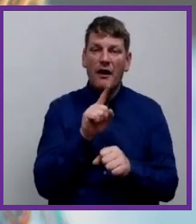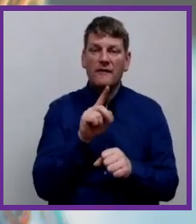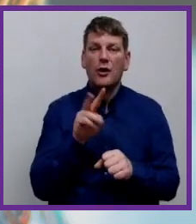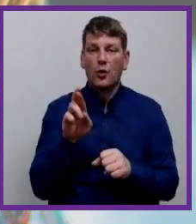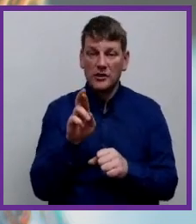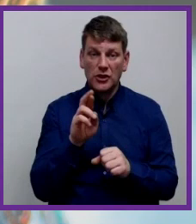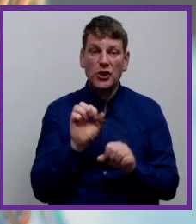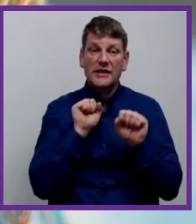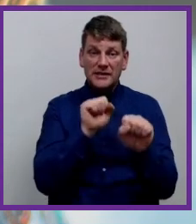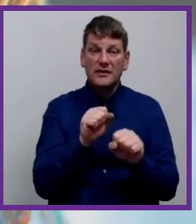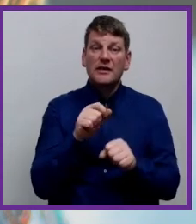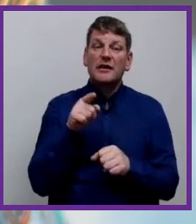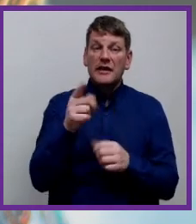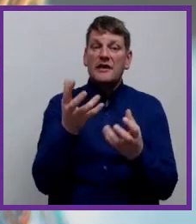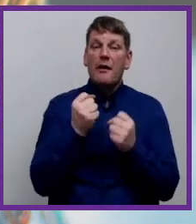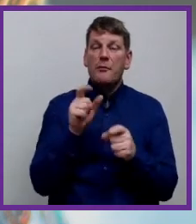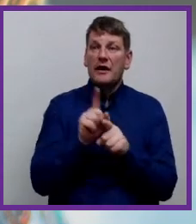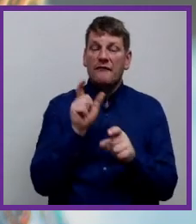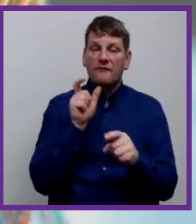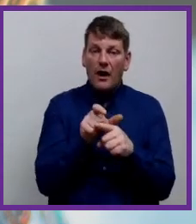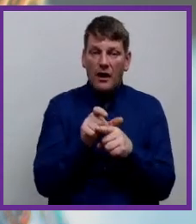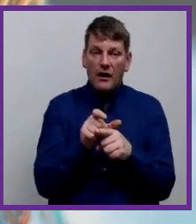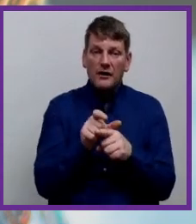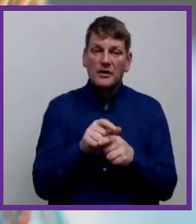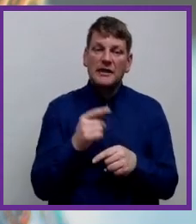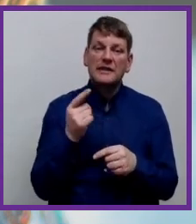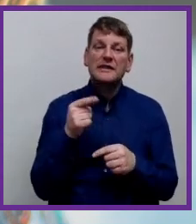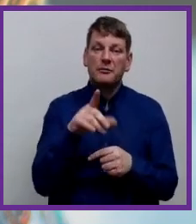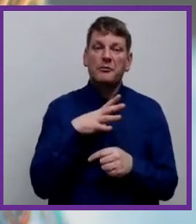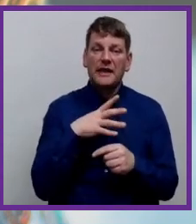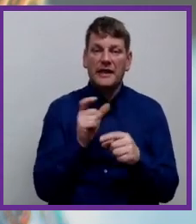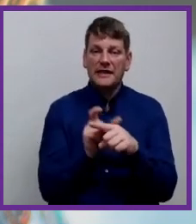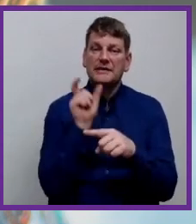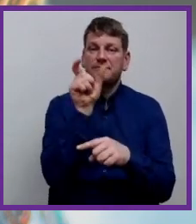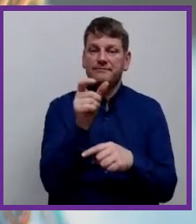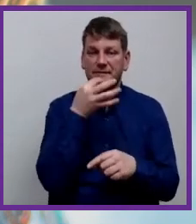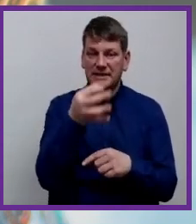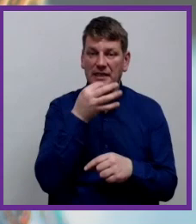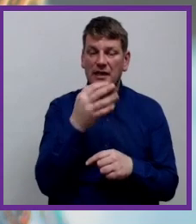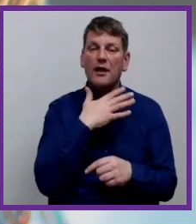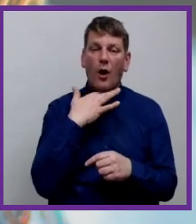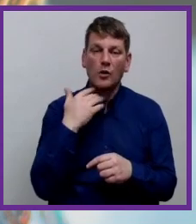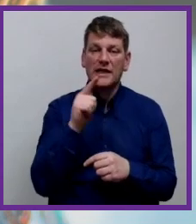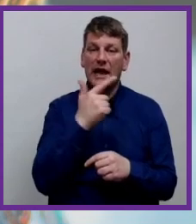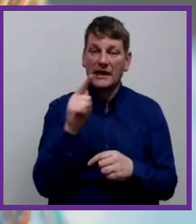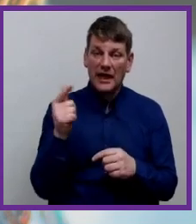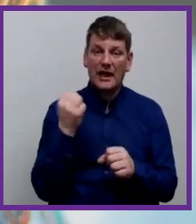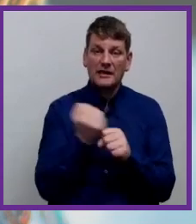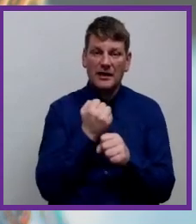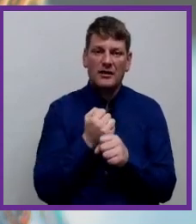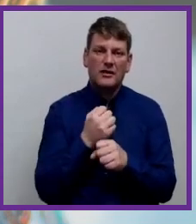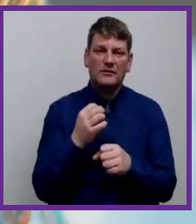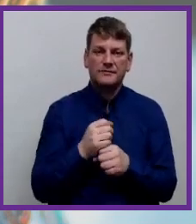aistāvība un pats Pāvils Rozītis, ka ņēma arī vārdu, tā tika citēt ļoti daudzi literāri darbi,